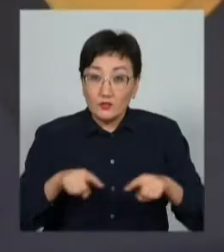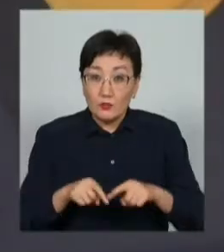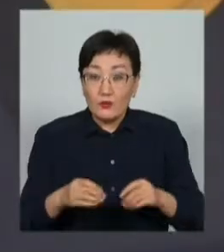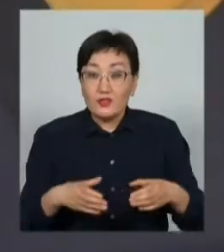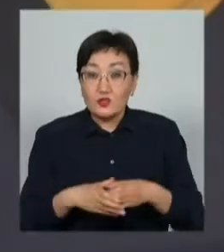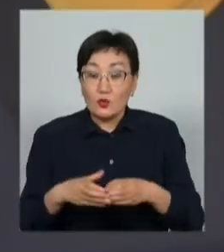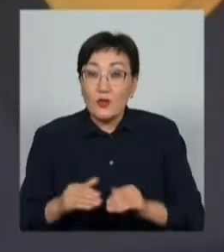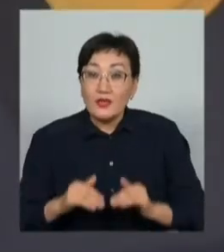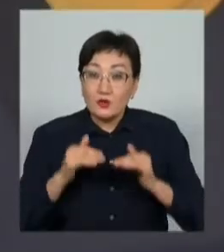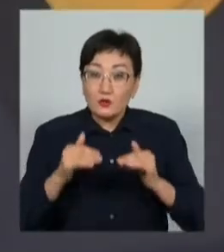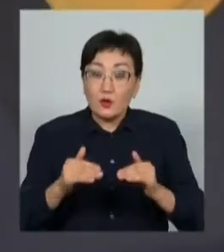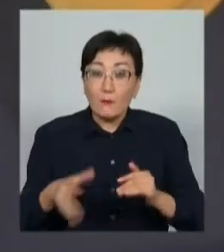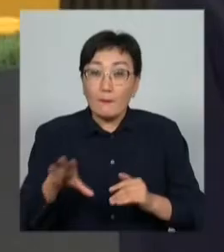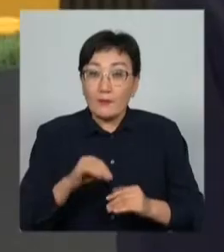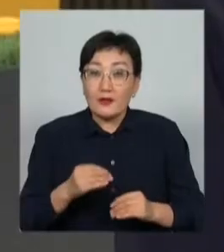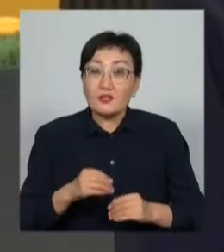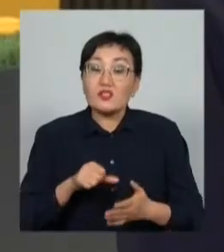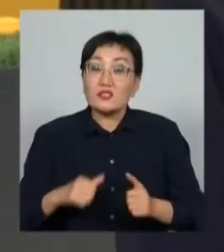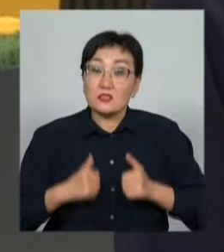топтық кезеңіне шығу үшін барын салмақ.